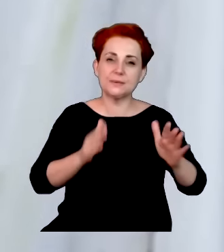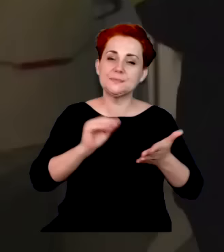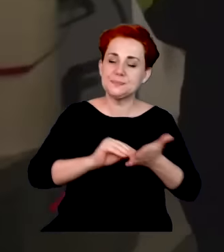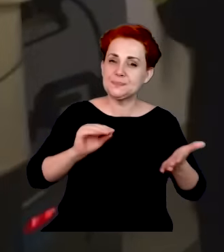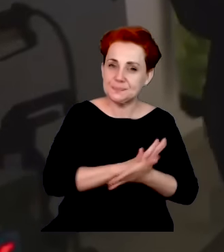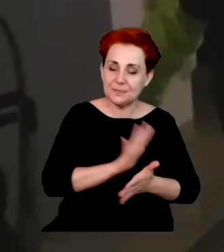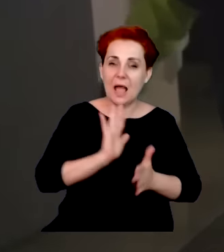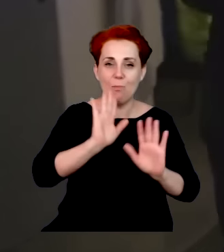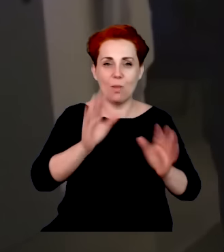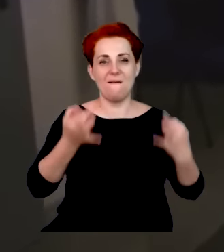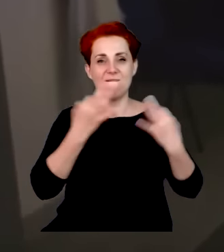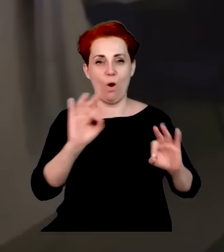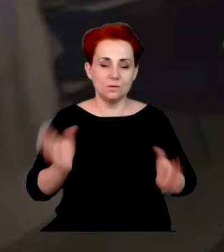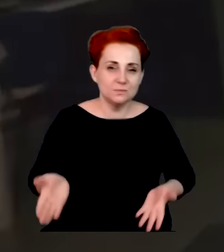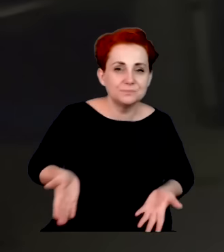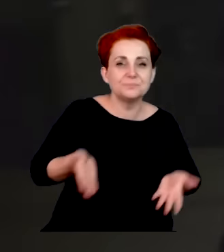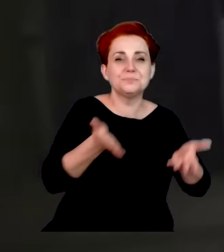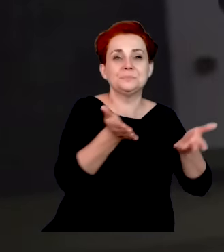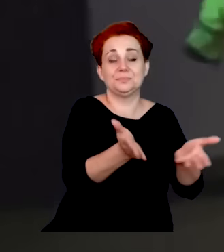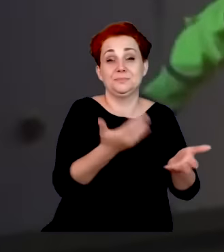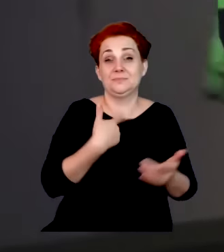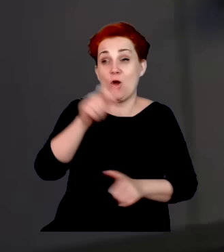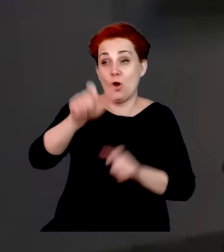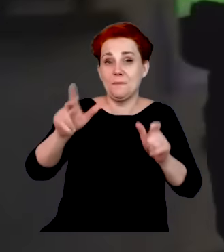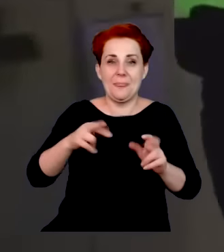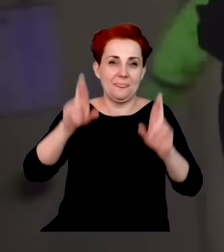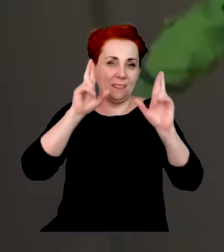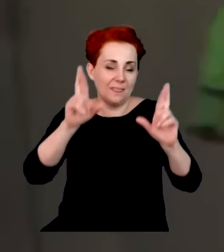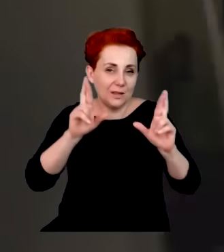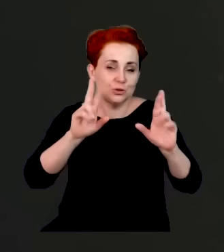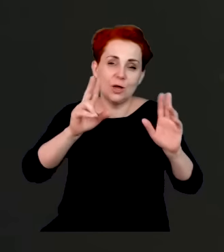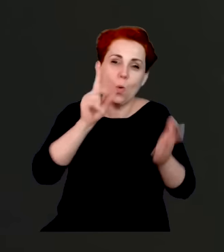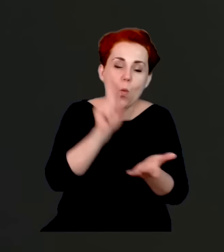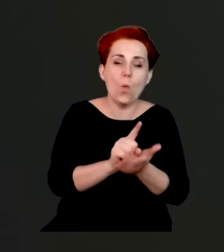wolność. Specjaliści mają nadzieję, że uda im się odtworzyć zdrową